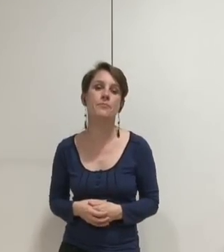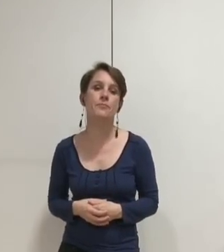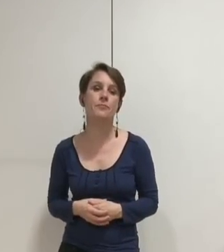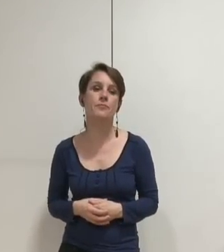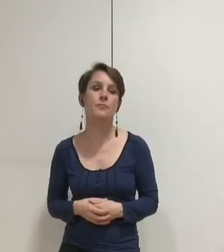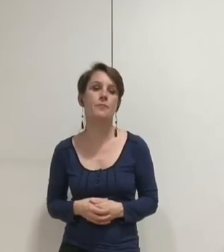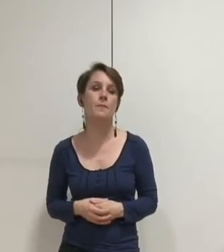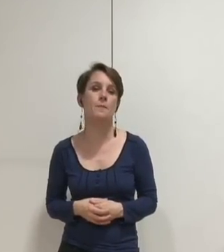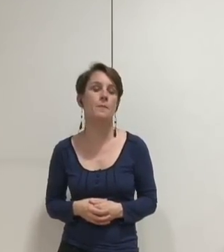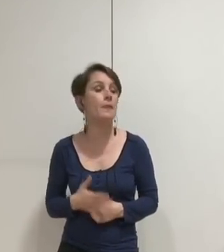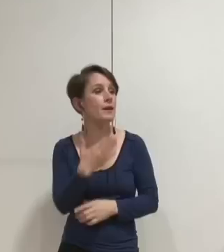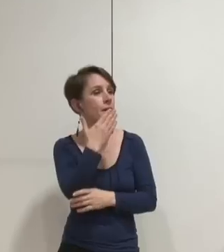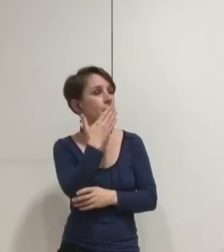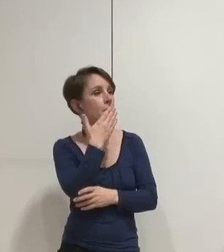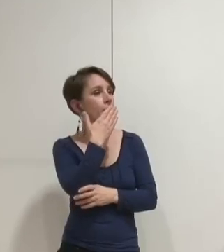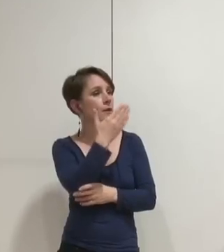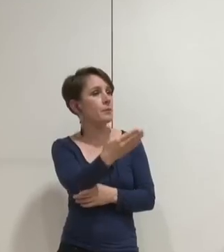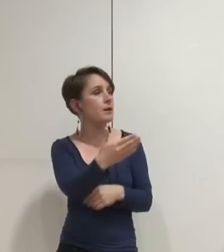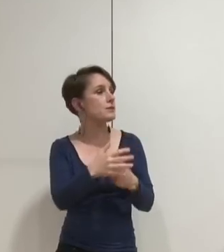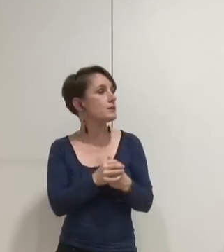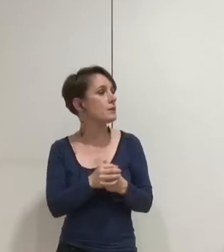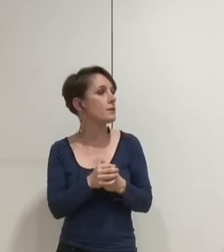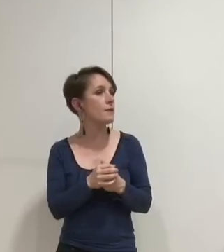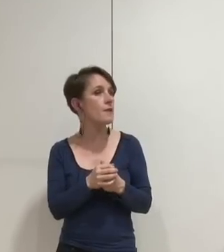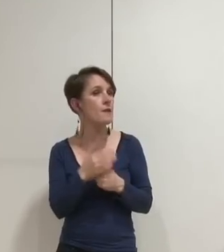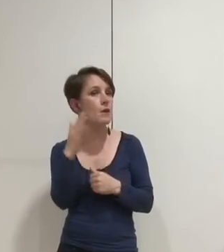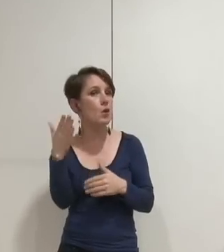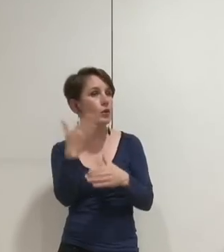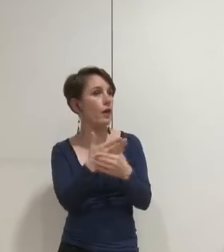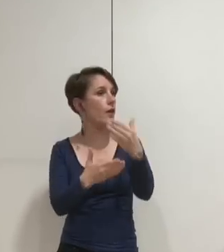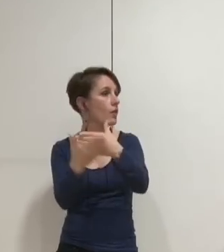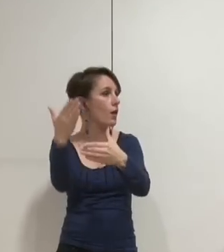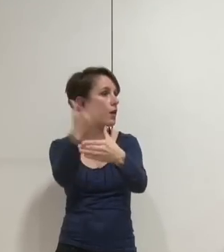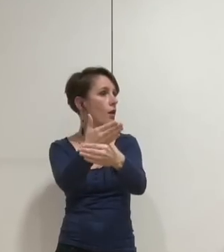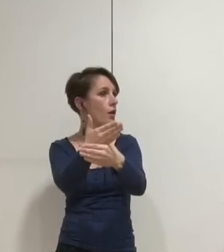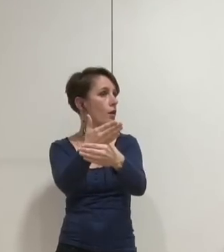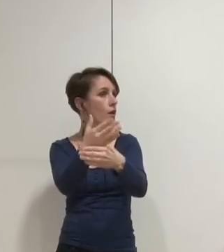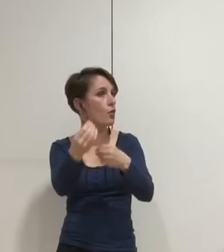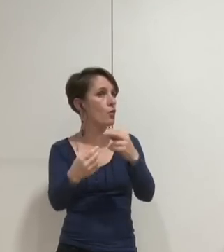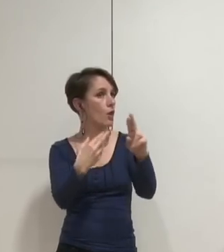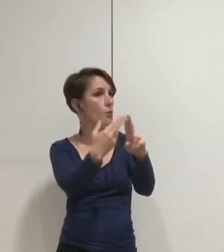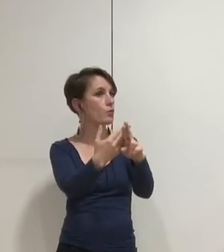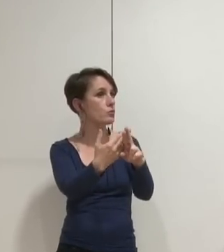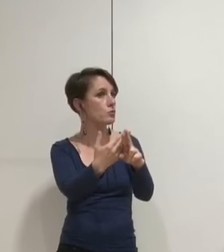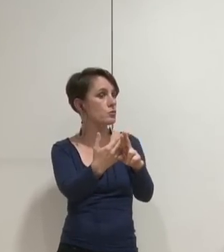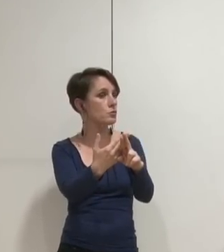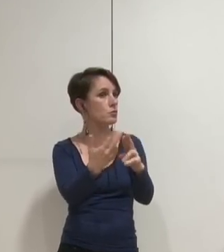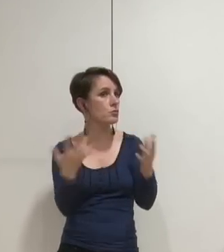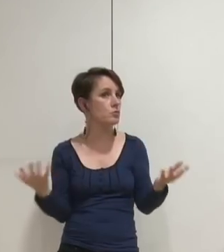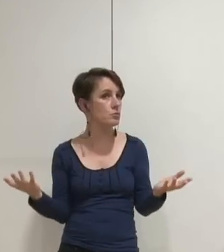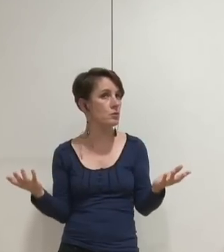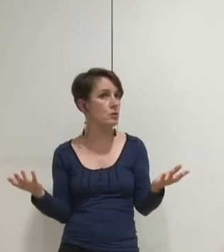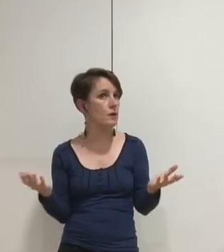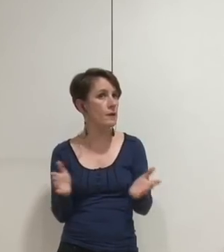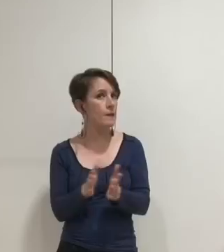rapporteur merci a-t-il d'autres interventions avant peut-être quelques réponses commentaire